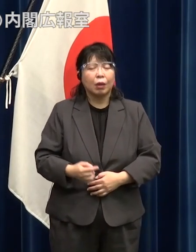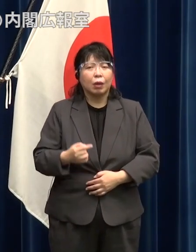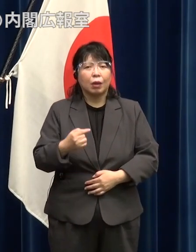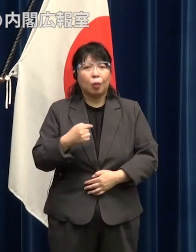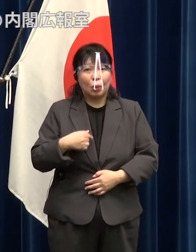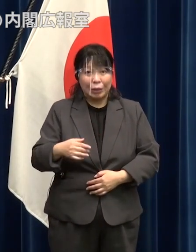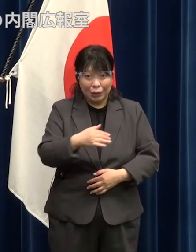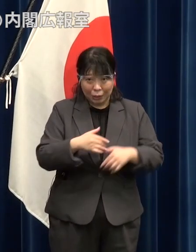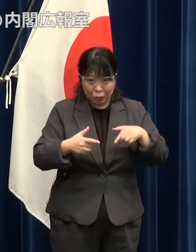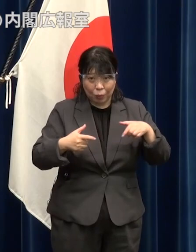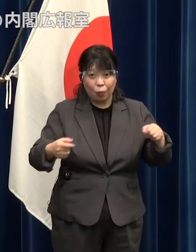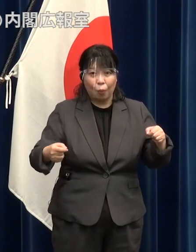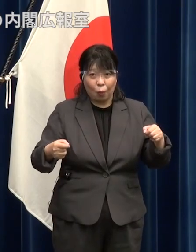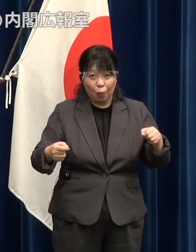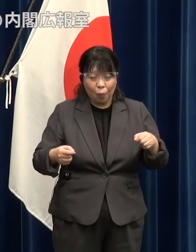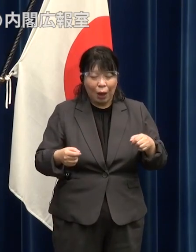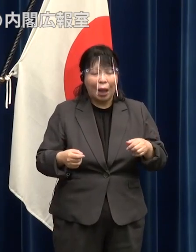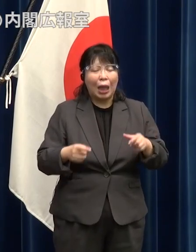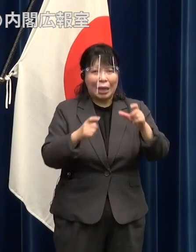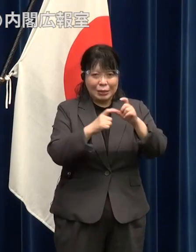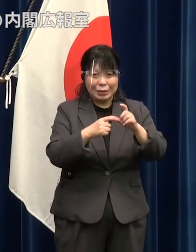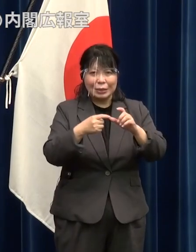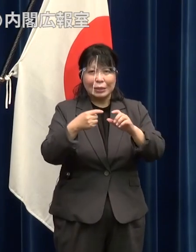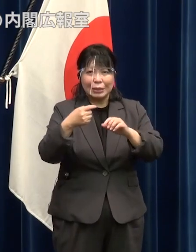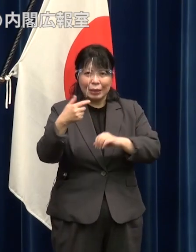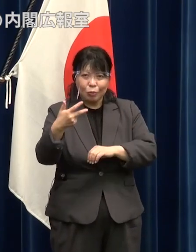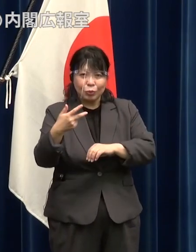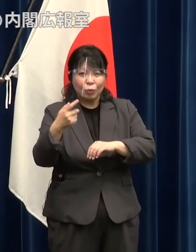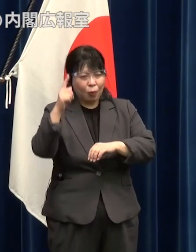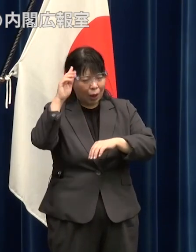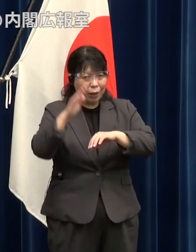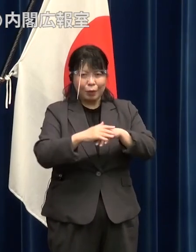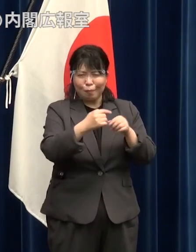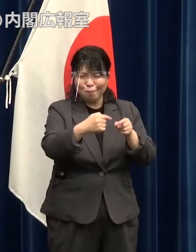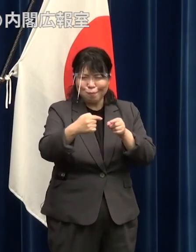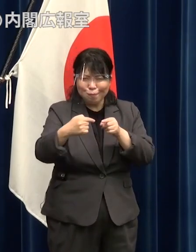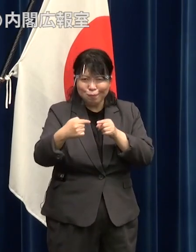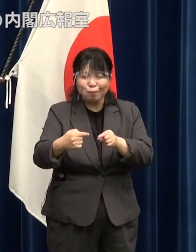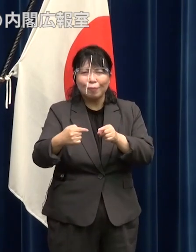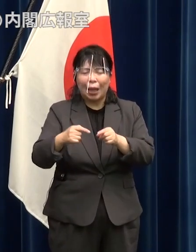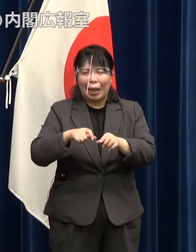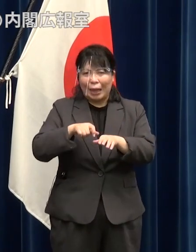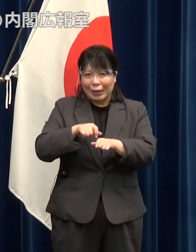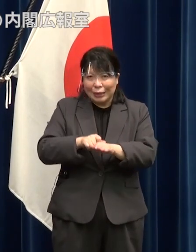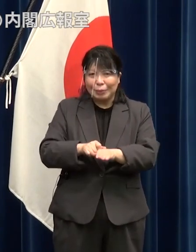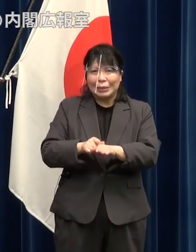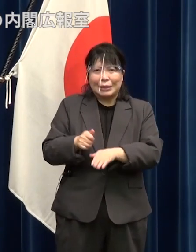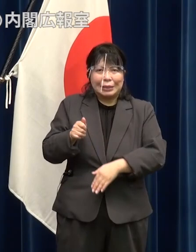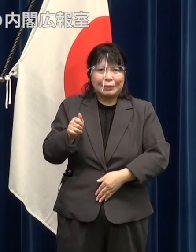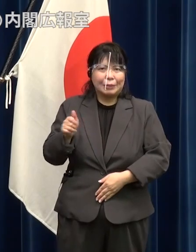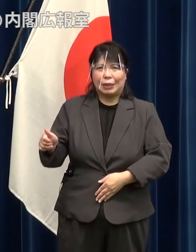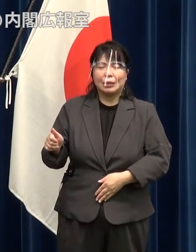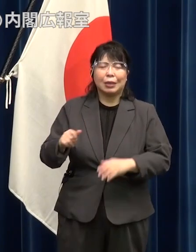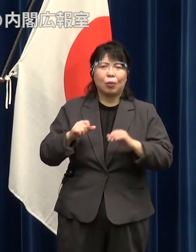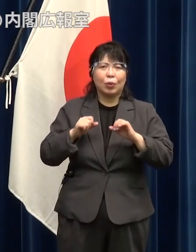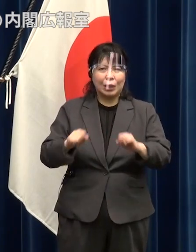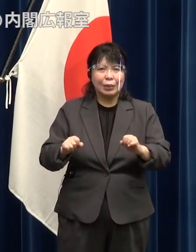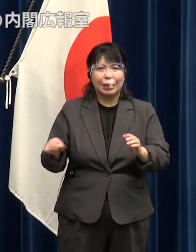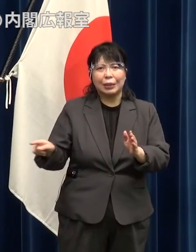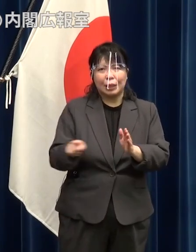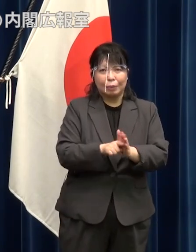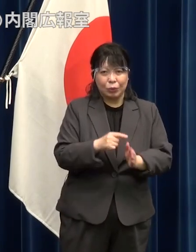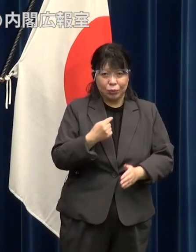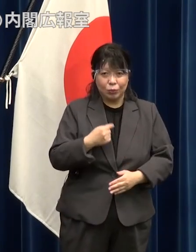これまで G7 と足並みを揃えて迅速に厳しい制裁措置を実施しています。そしてその中